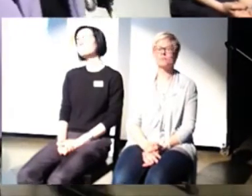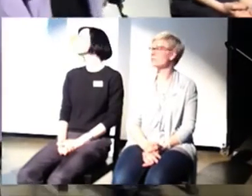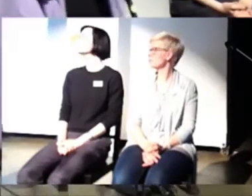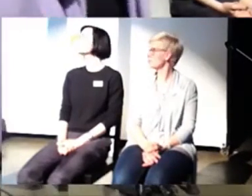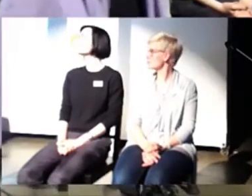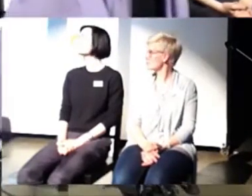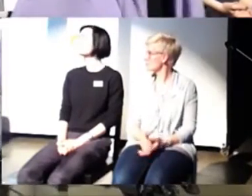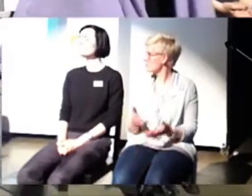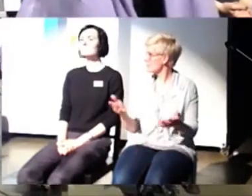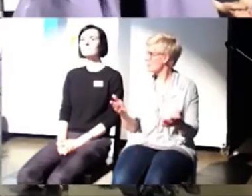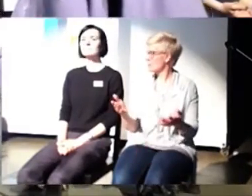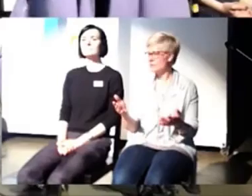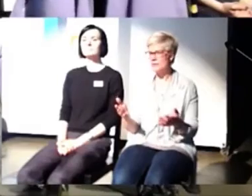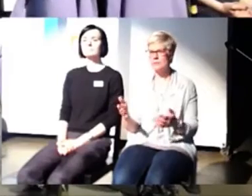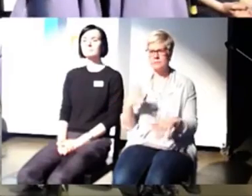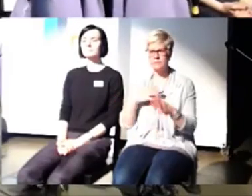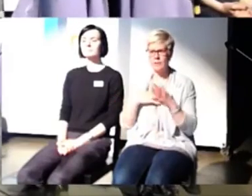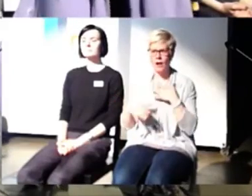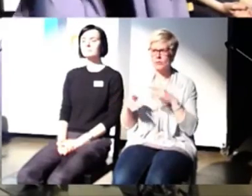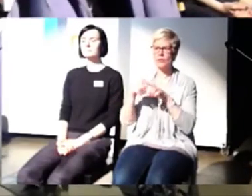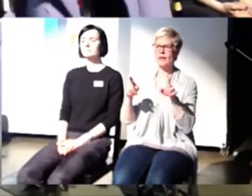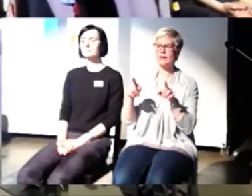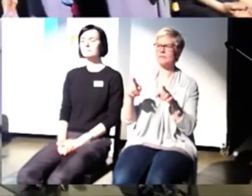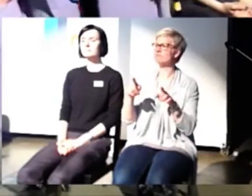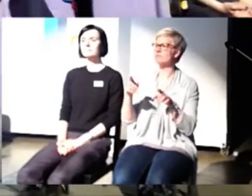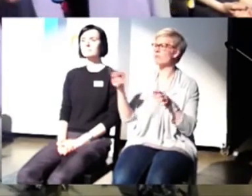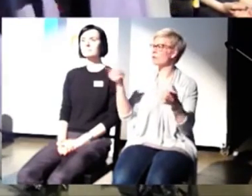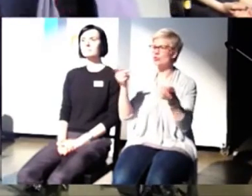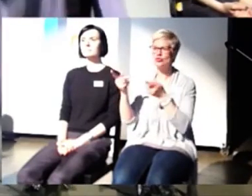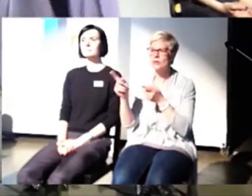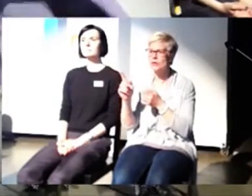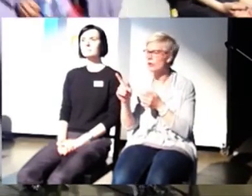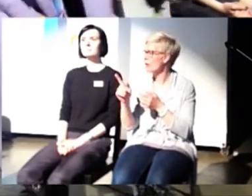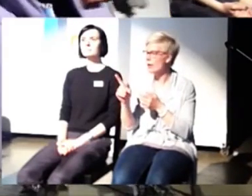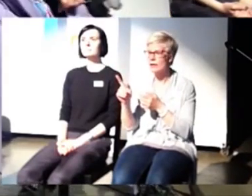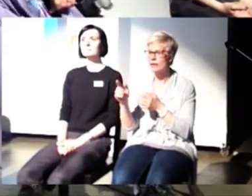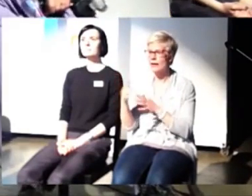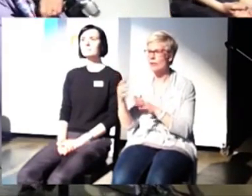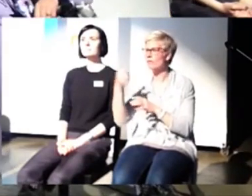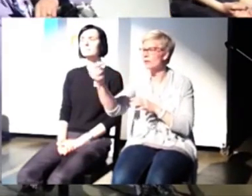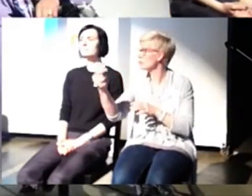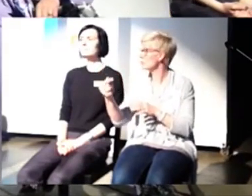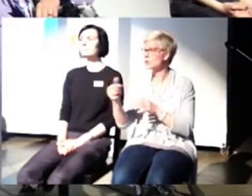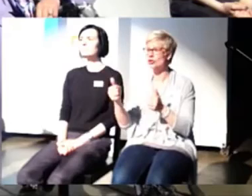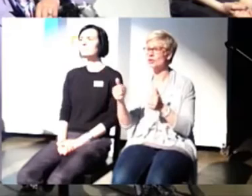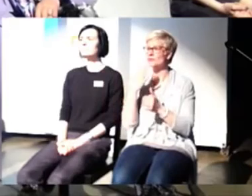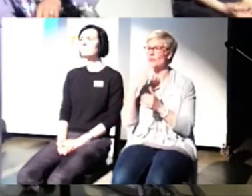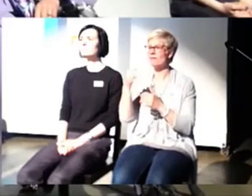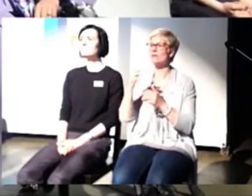Koska tehnyt heti mieli kysyä vielä näitä naisilta, niin kun ne häviää tästä, ei kukaan toivottavasti vielä häviä, mutta tuolla olisi kysymystä,